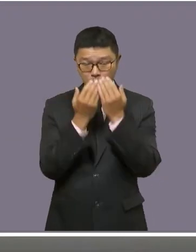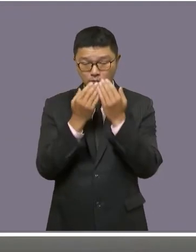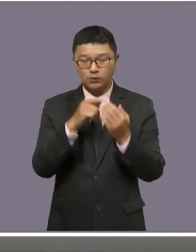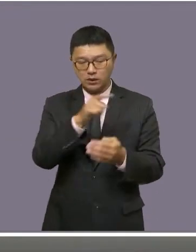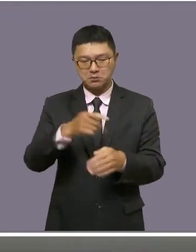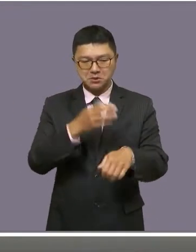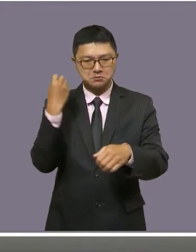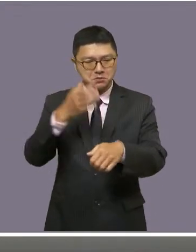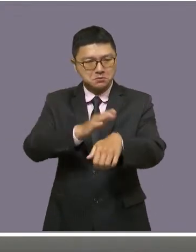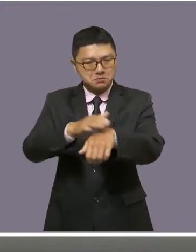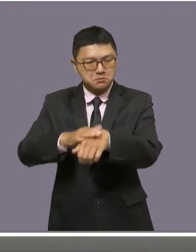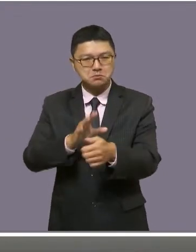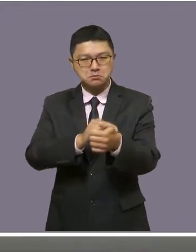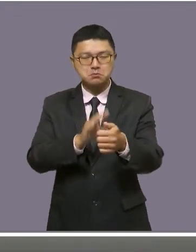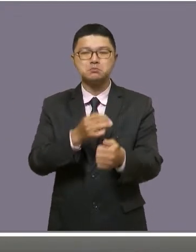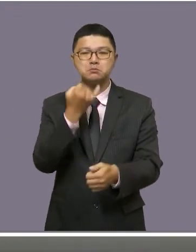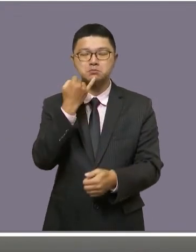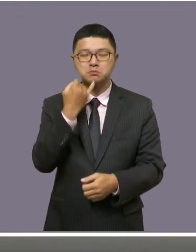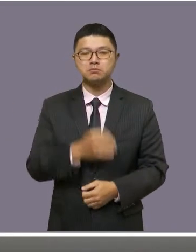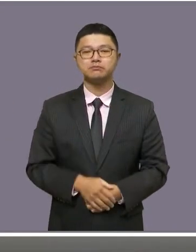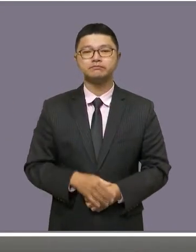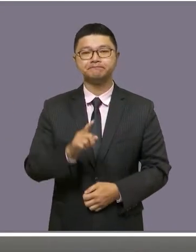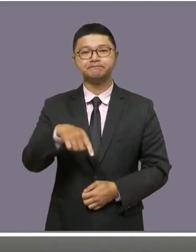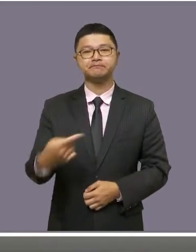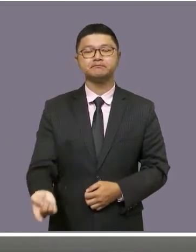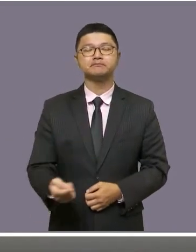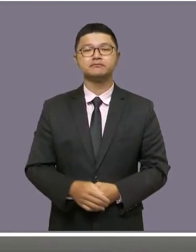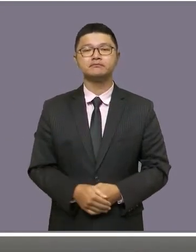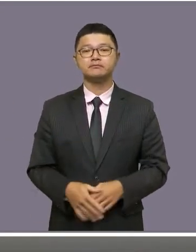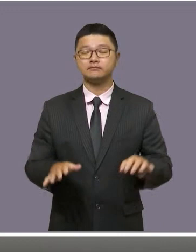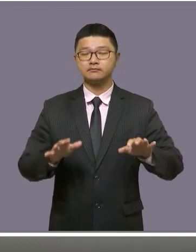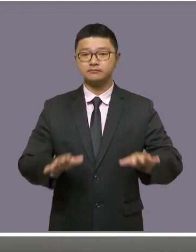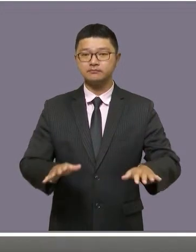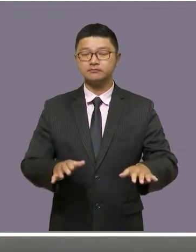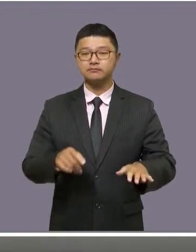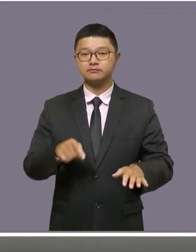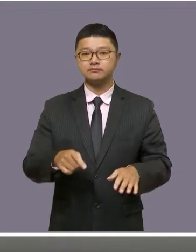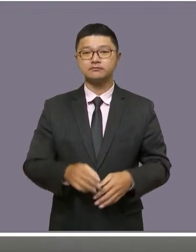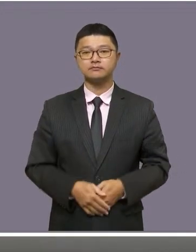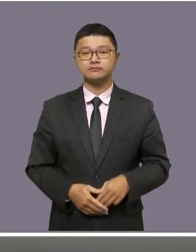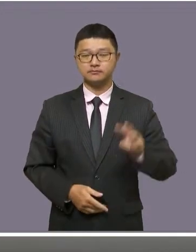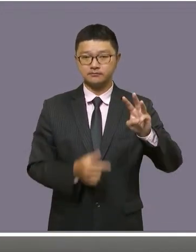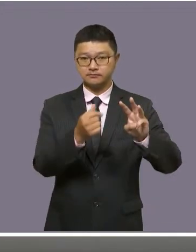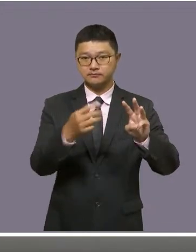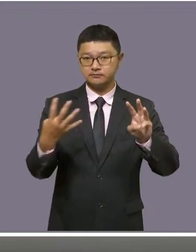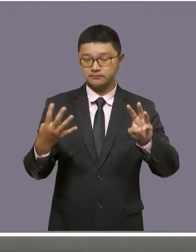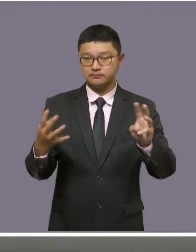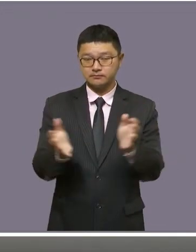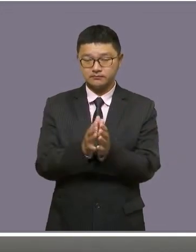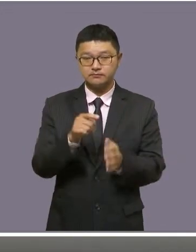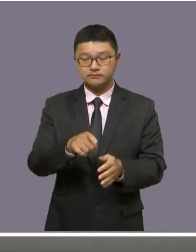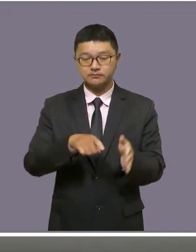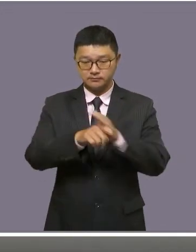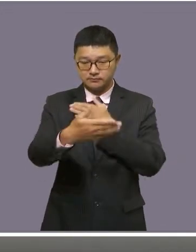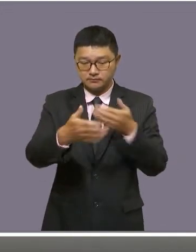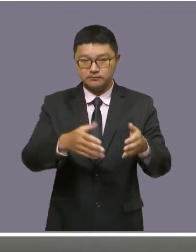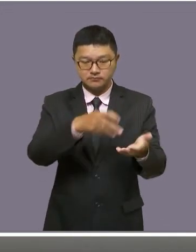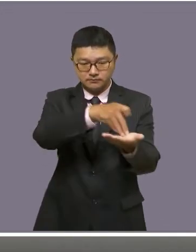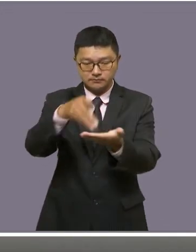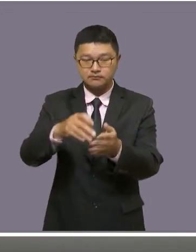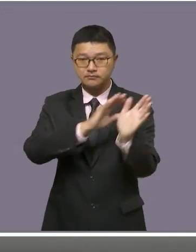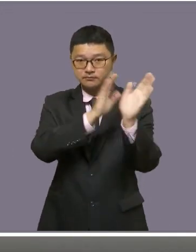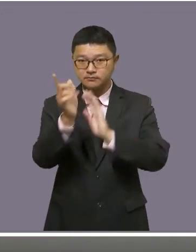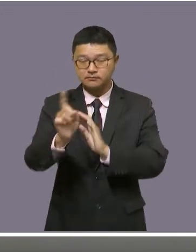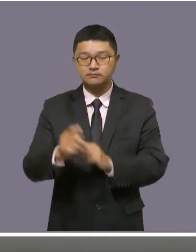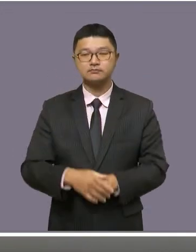一页。那跟各位来报告，目前我们在办理3加4产系专班报名的情况。我